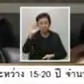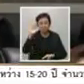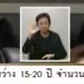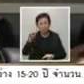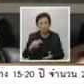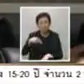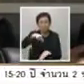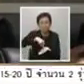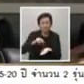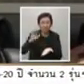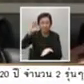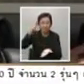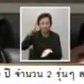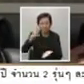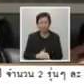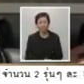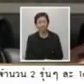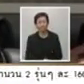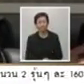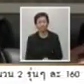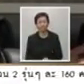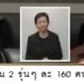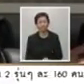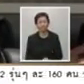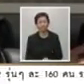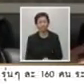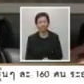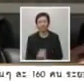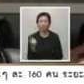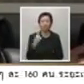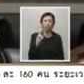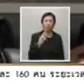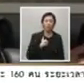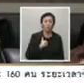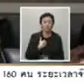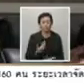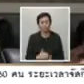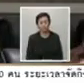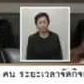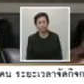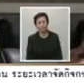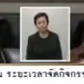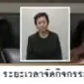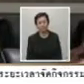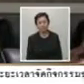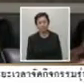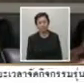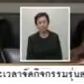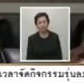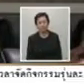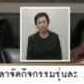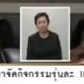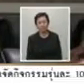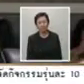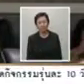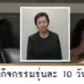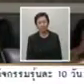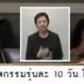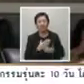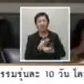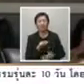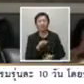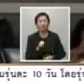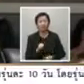ได้ยืนขึ้นยกมือนะครับ ครับ เดี๋ยวท่านจุลพันธ์ก็ต่อว่าผมอีก ครับไม่ต่อว่าท่านรักฮะท่านรักผมน้อยนิดเดียวเท่านั้น